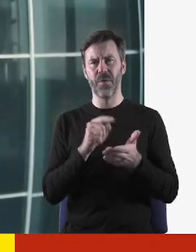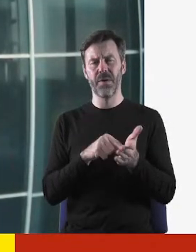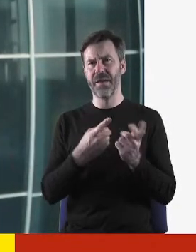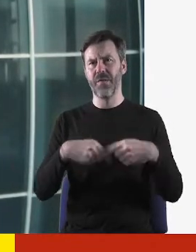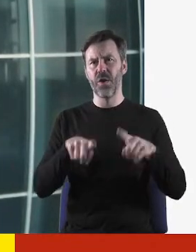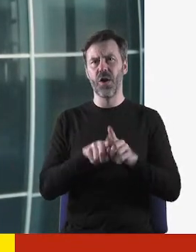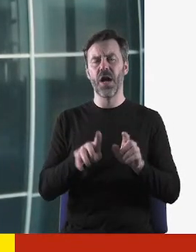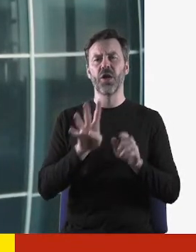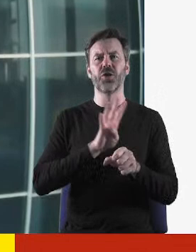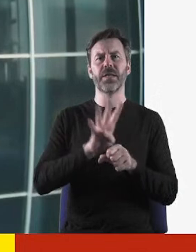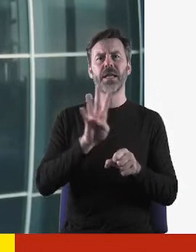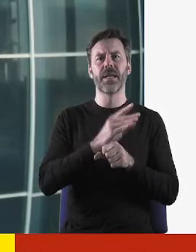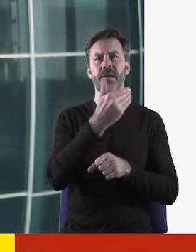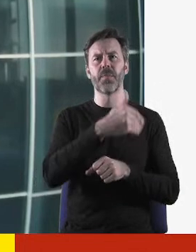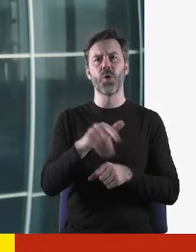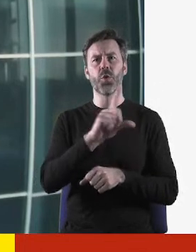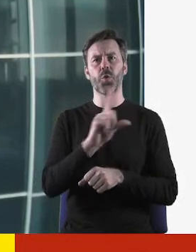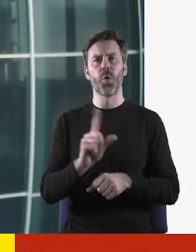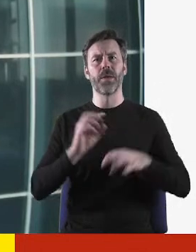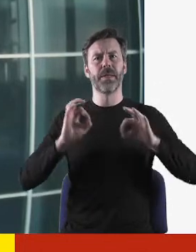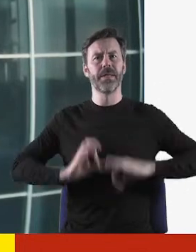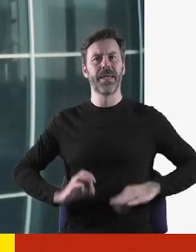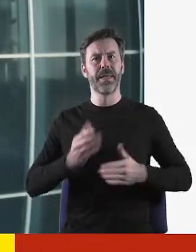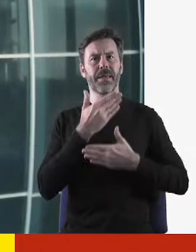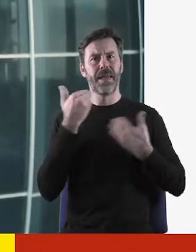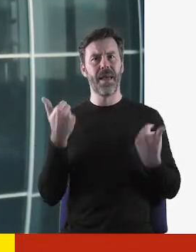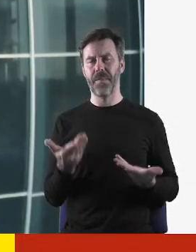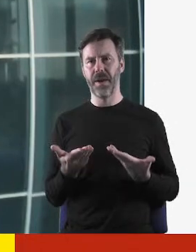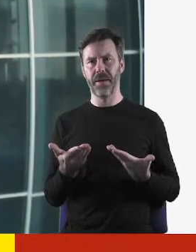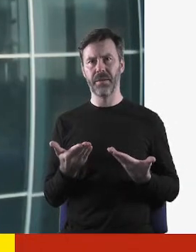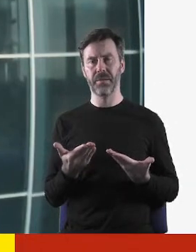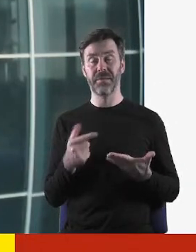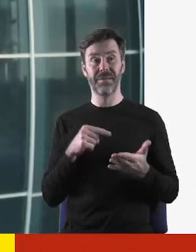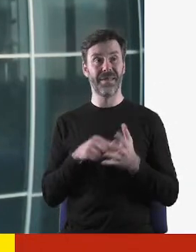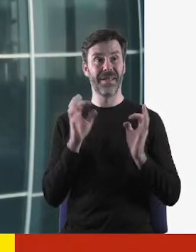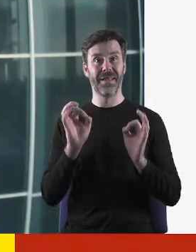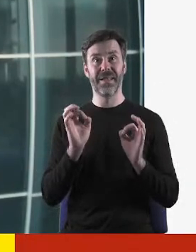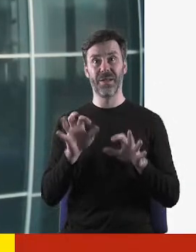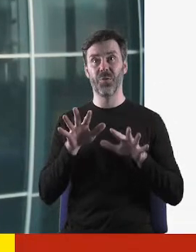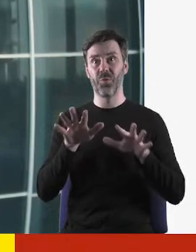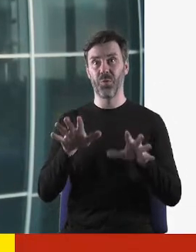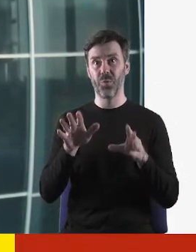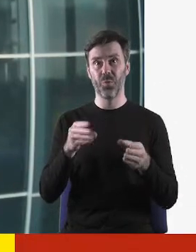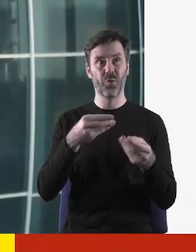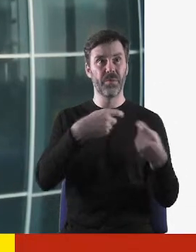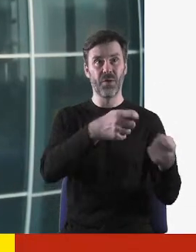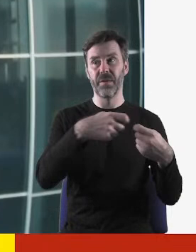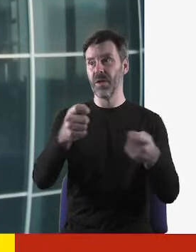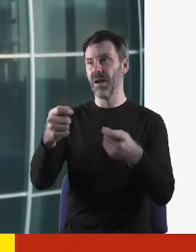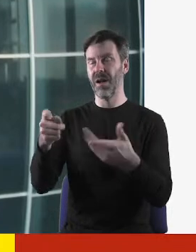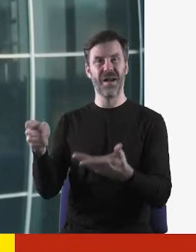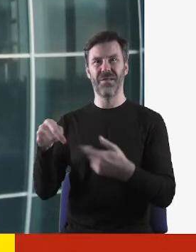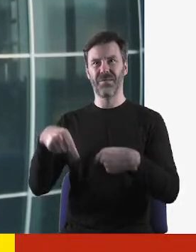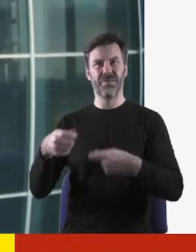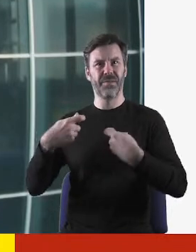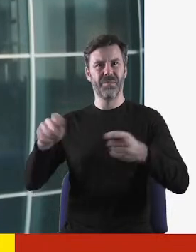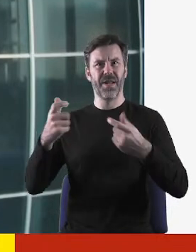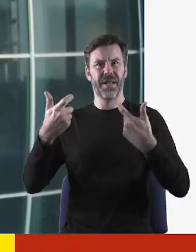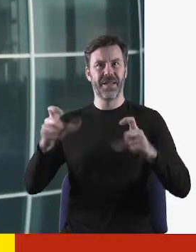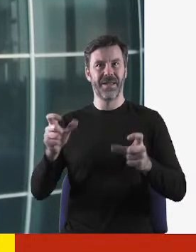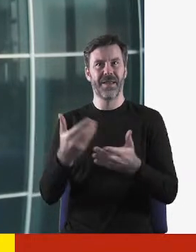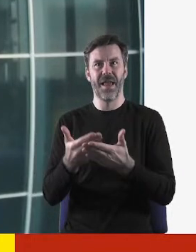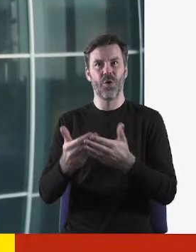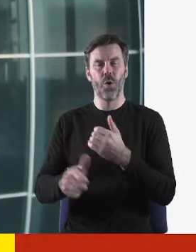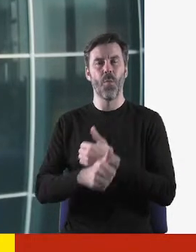milionów złotych dochodów ze sprzedaży nieruchomości w roku hossy na tymże rynku. Chciałbym również,